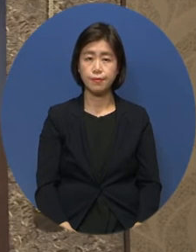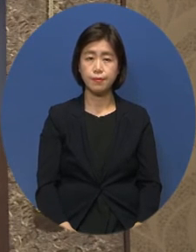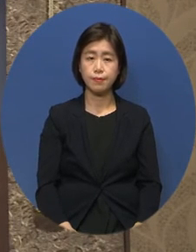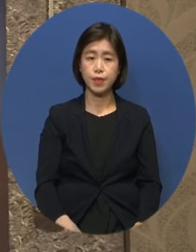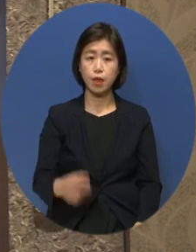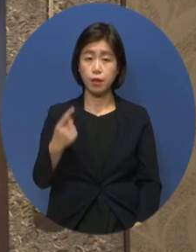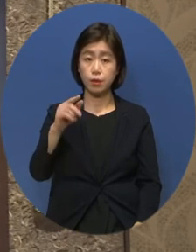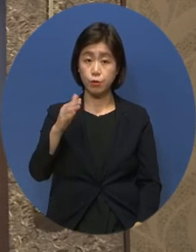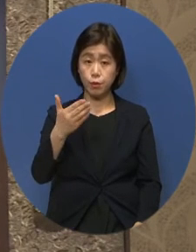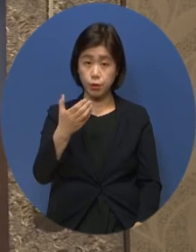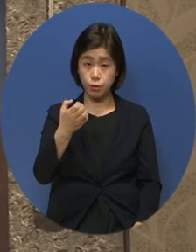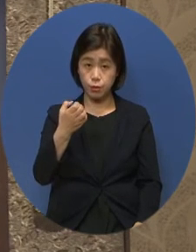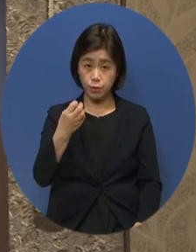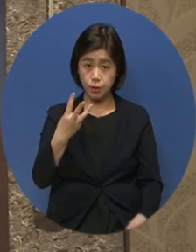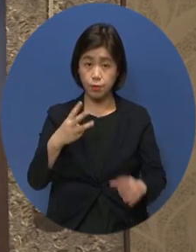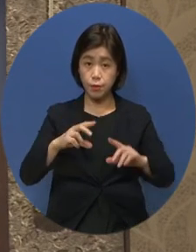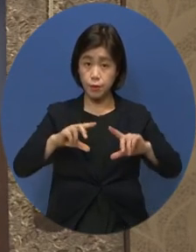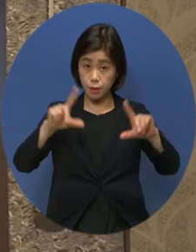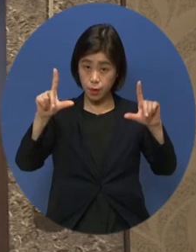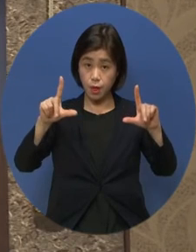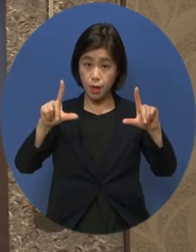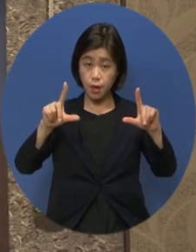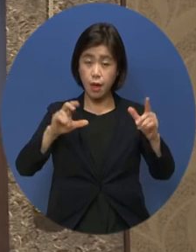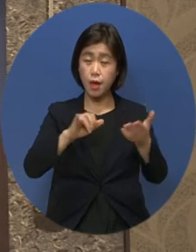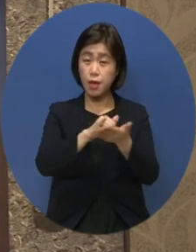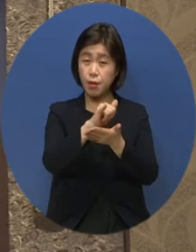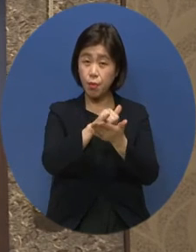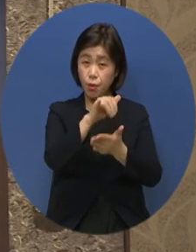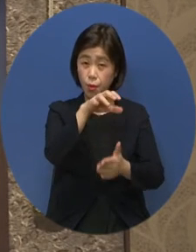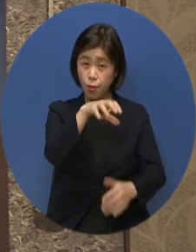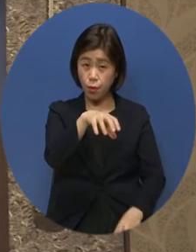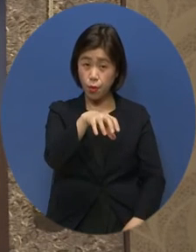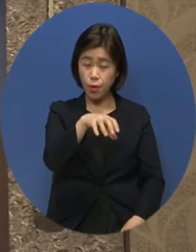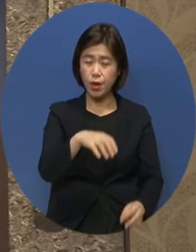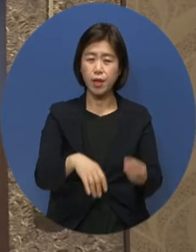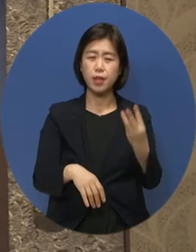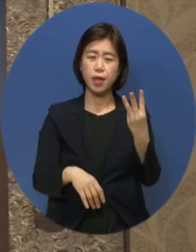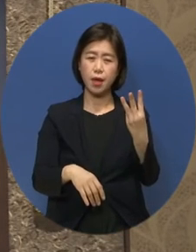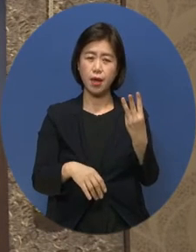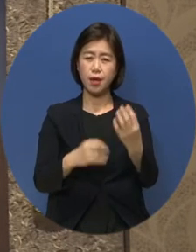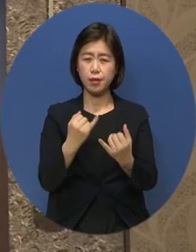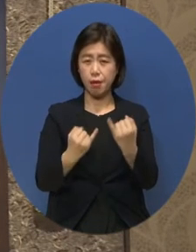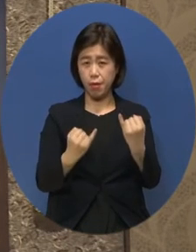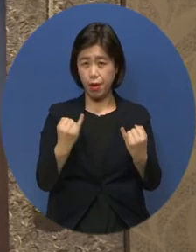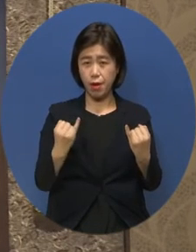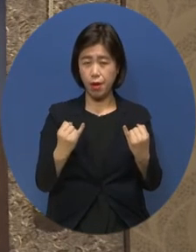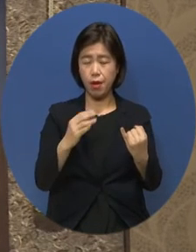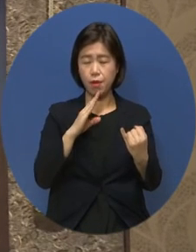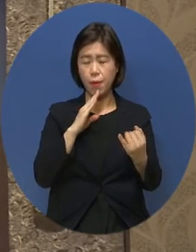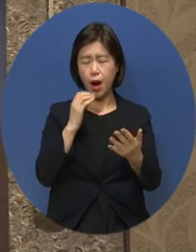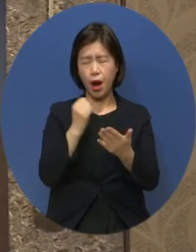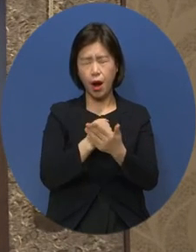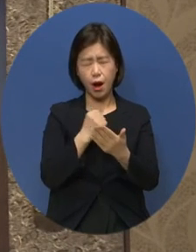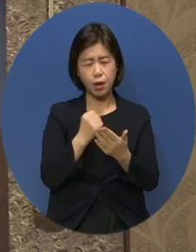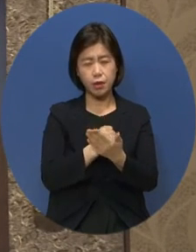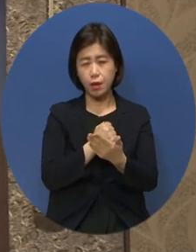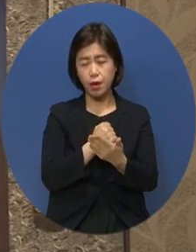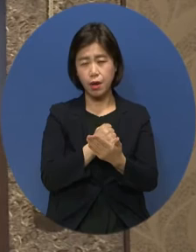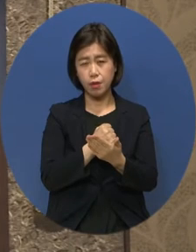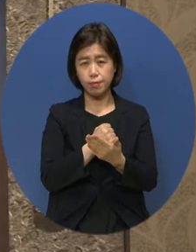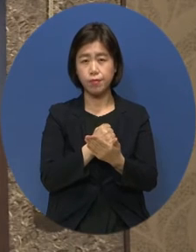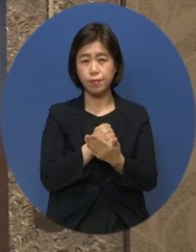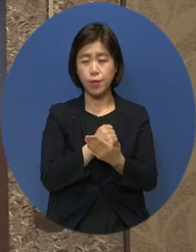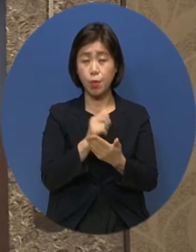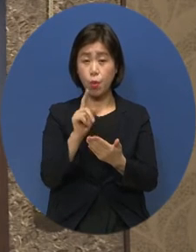1993년도에 김포에서 에 새삼 회가 정말 안타까운 사건이 생겼죠